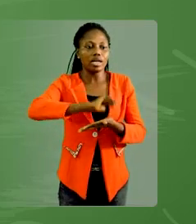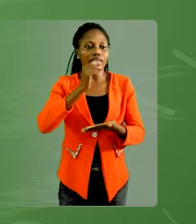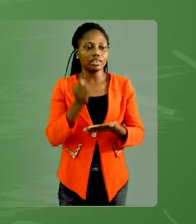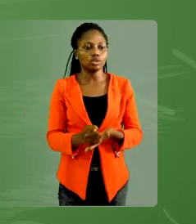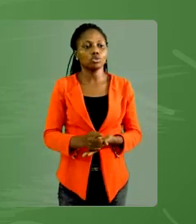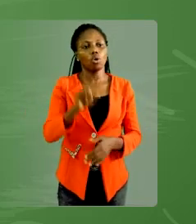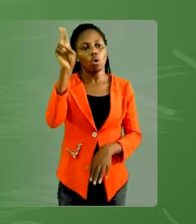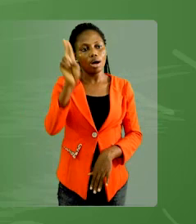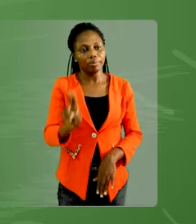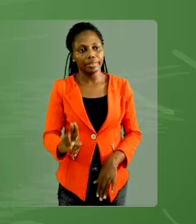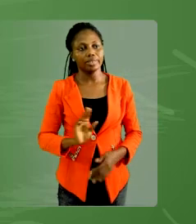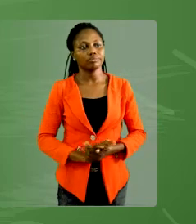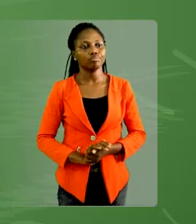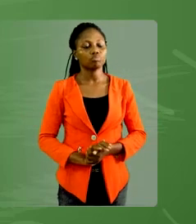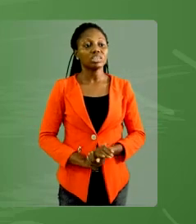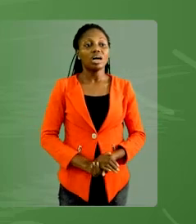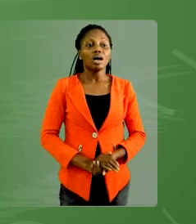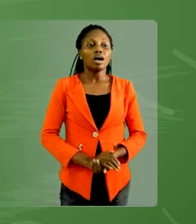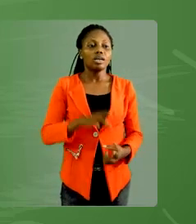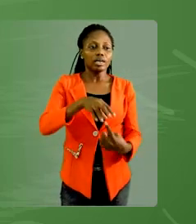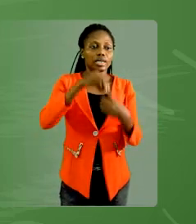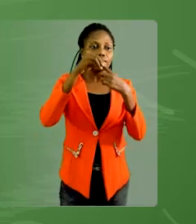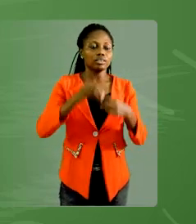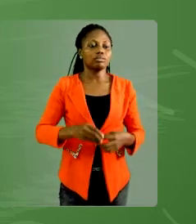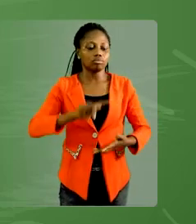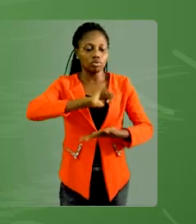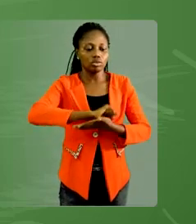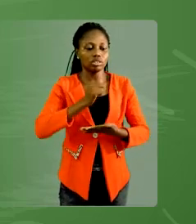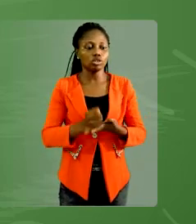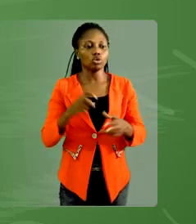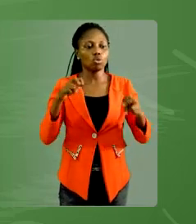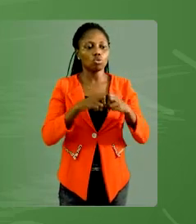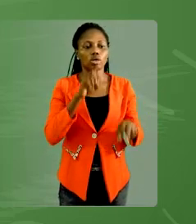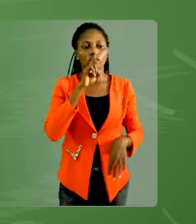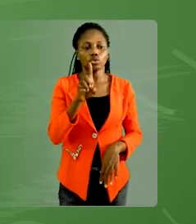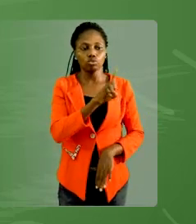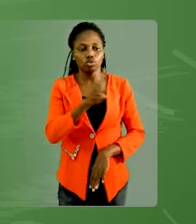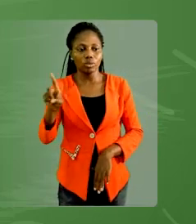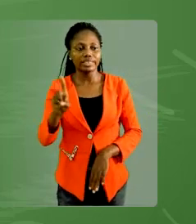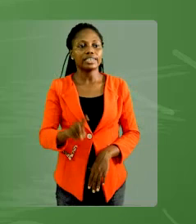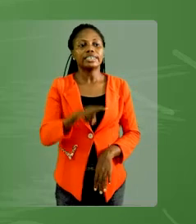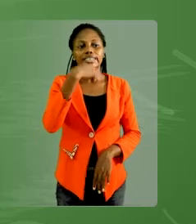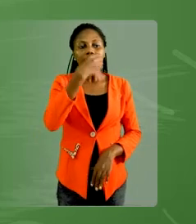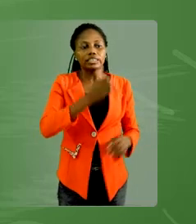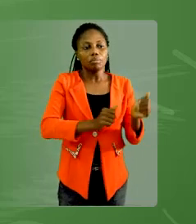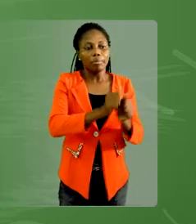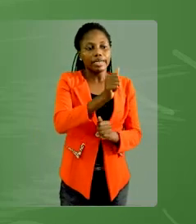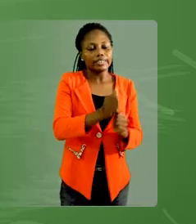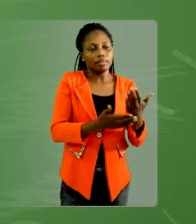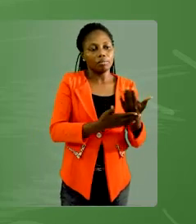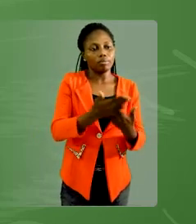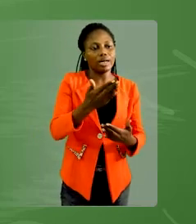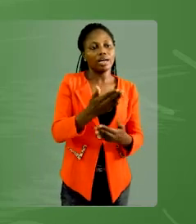tension appliquée. La caractéristique tension-courant est une droite qui passe par l'origine des